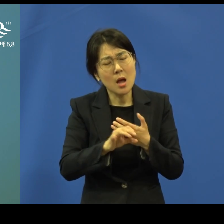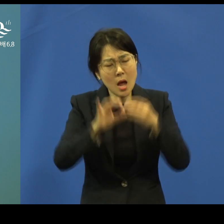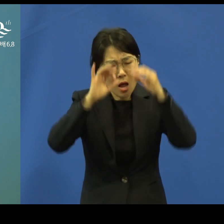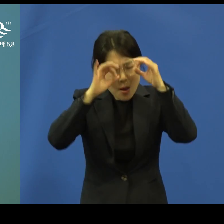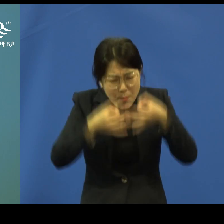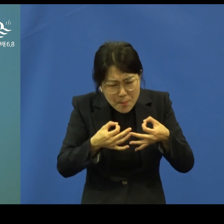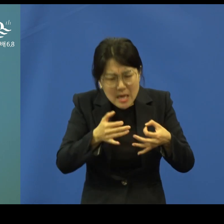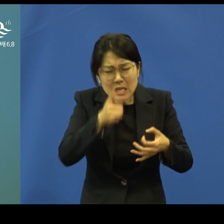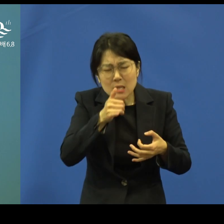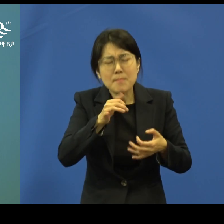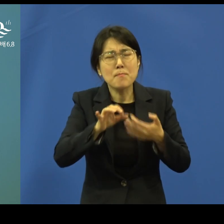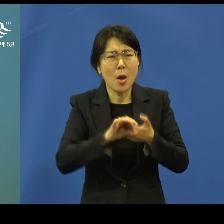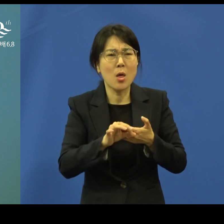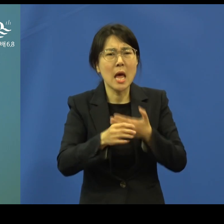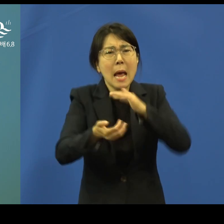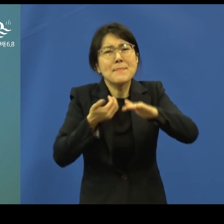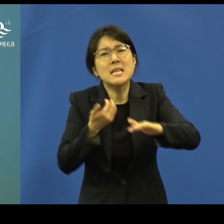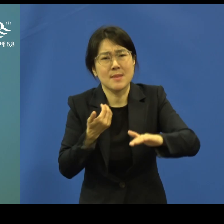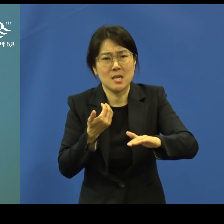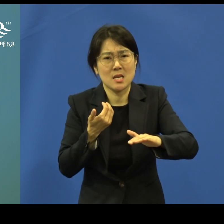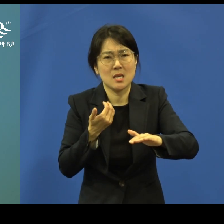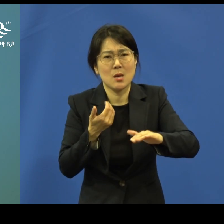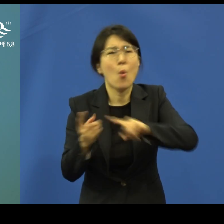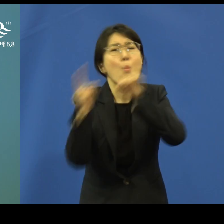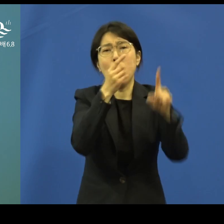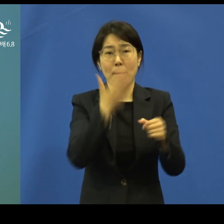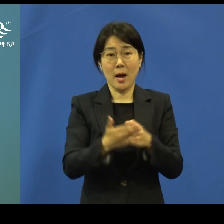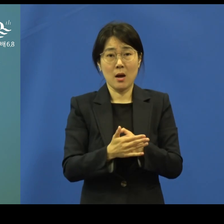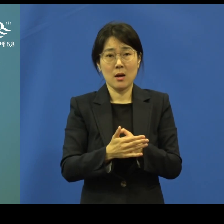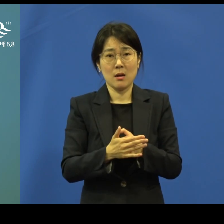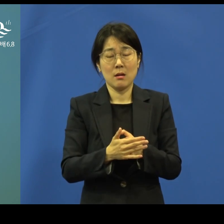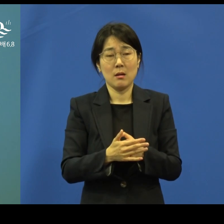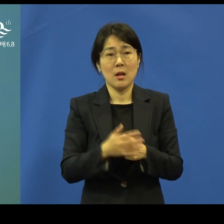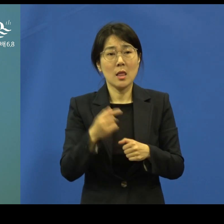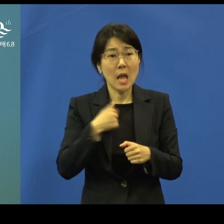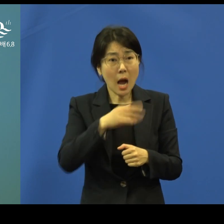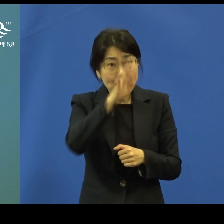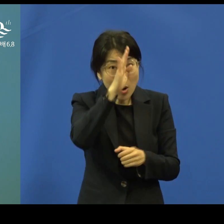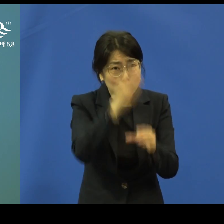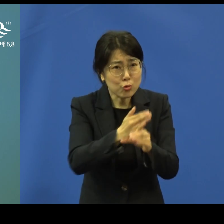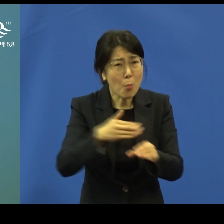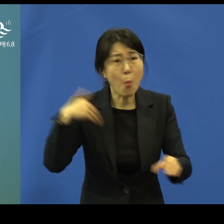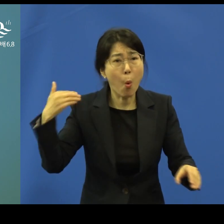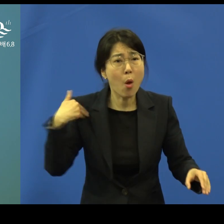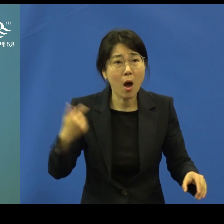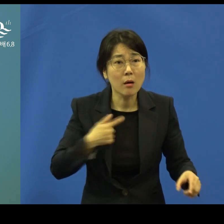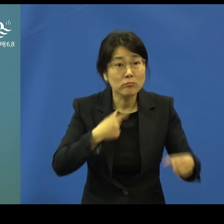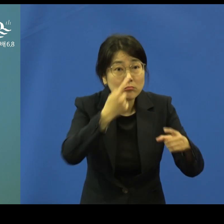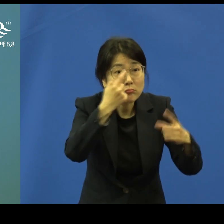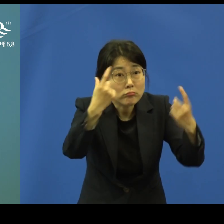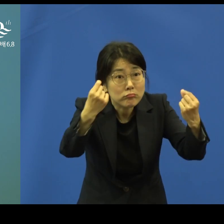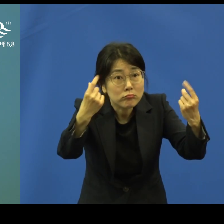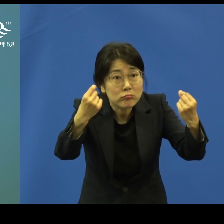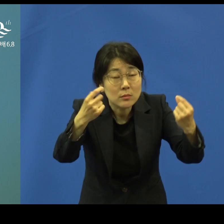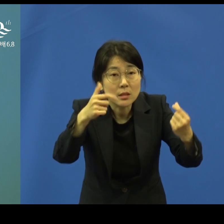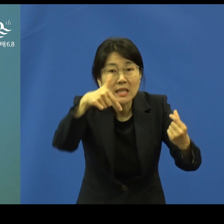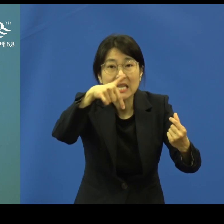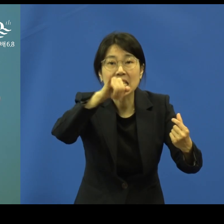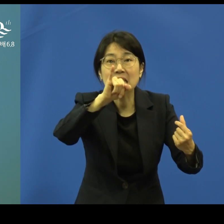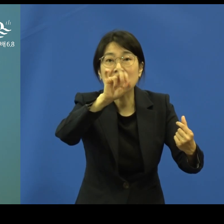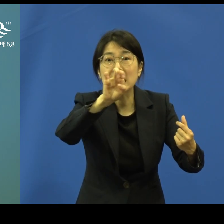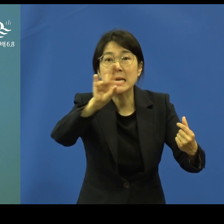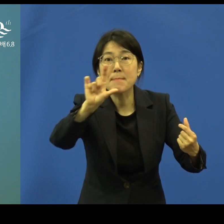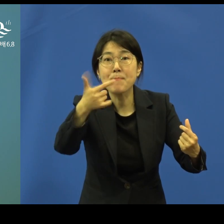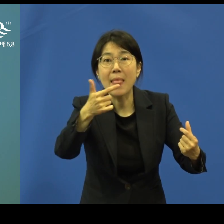내 신앙이 얼마나 문제가 많구나, 내가 얼마나 심각한 병에 걸려 있구나, 이걸 모르는 거죠. 근데 모르니까 어때요? 자기 기만에 빠지는 거. 자기